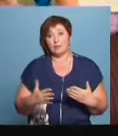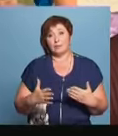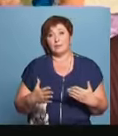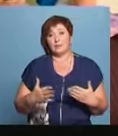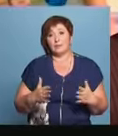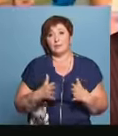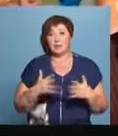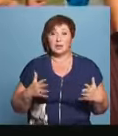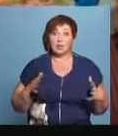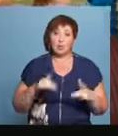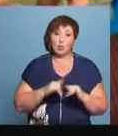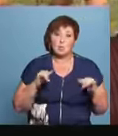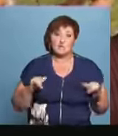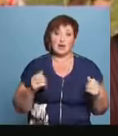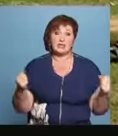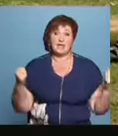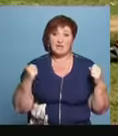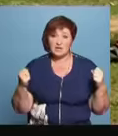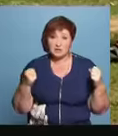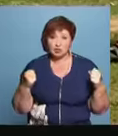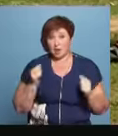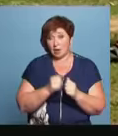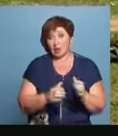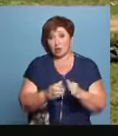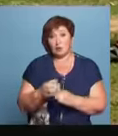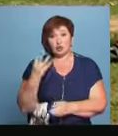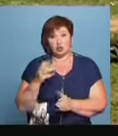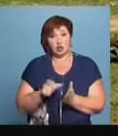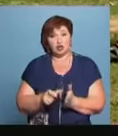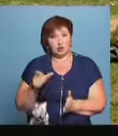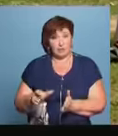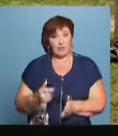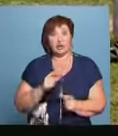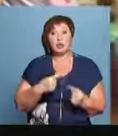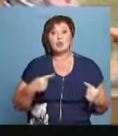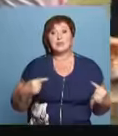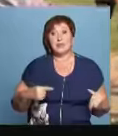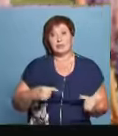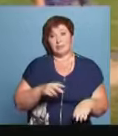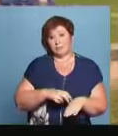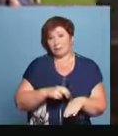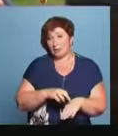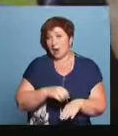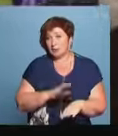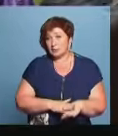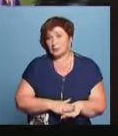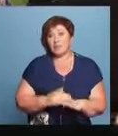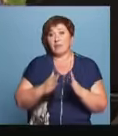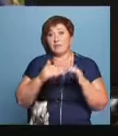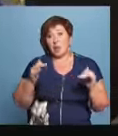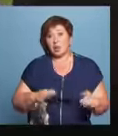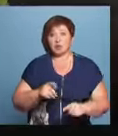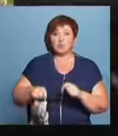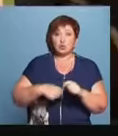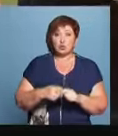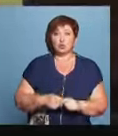И физически, и духовно. Каждой команде по 4 человека. Это люди с разными диагнозами. На время ставят палатки, вяжут узлы,